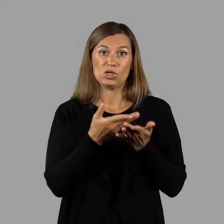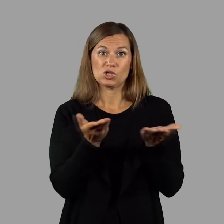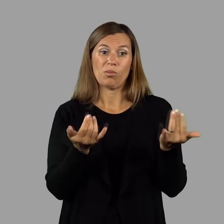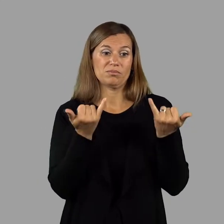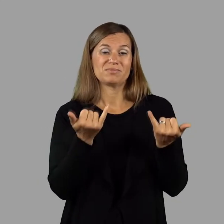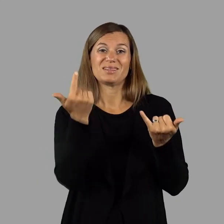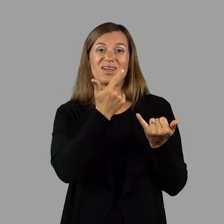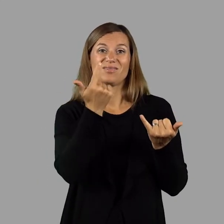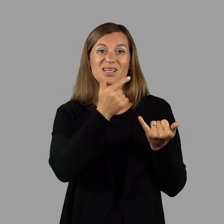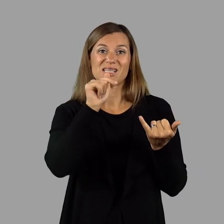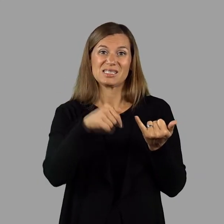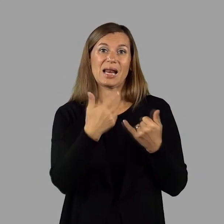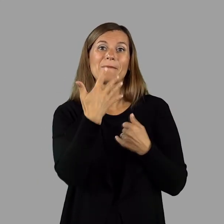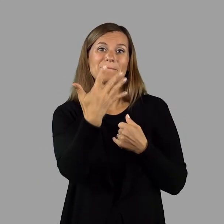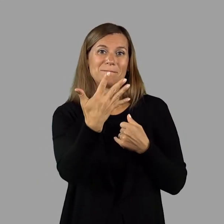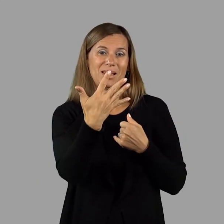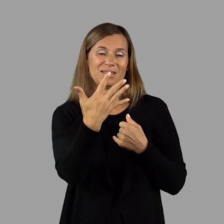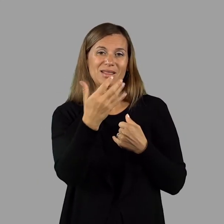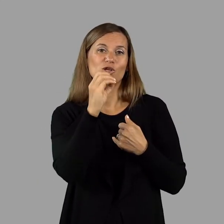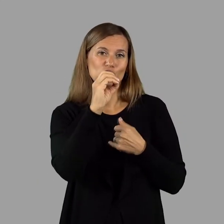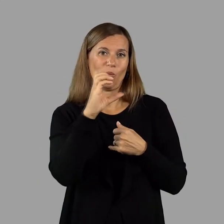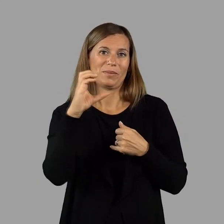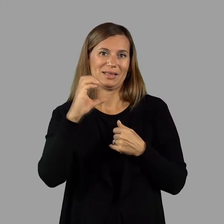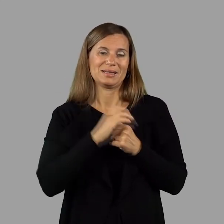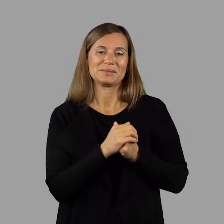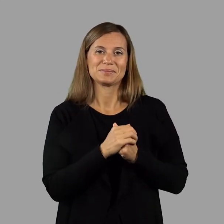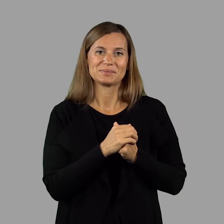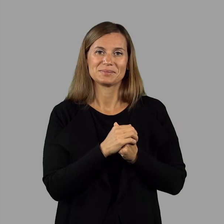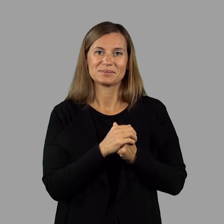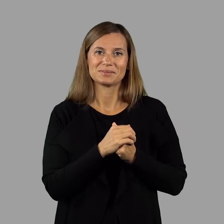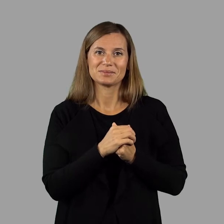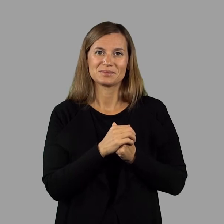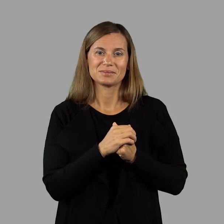je trenutno 22,5 stopinj.